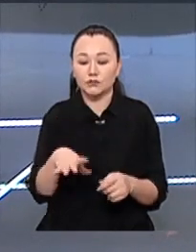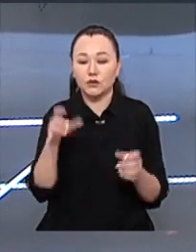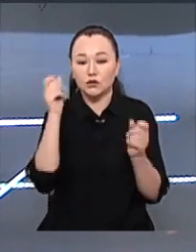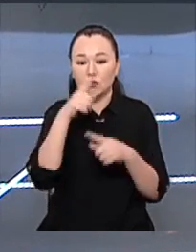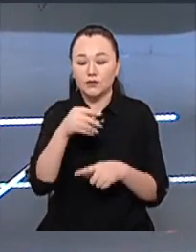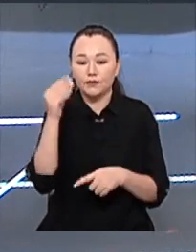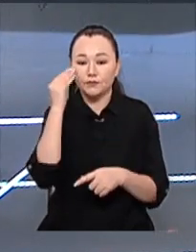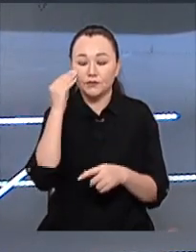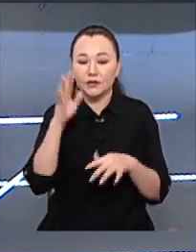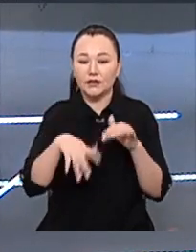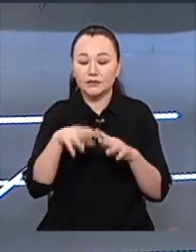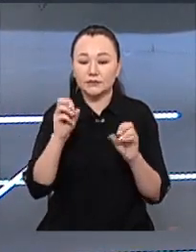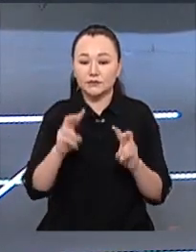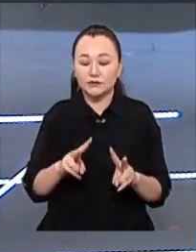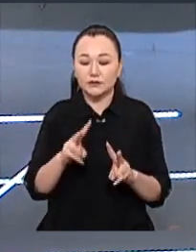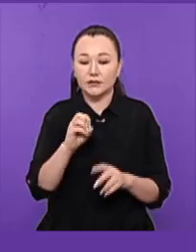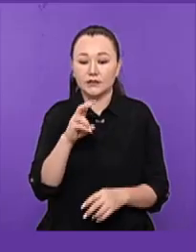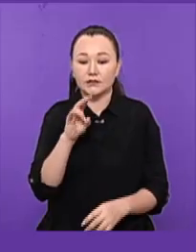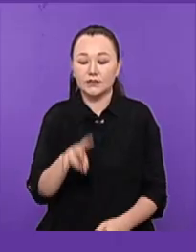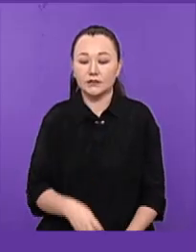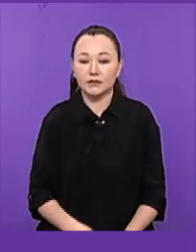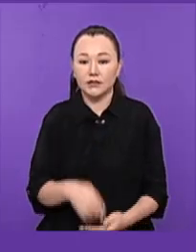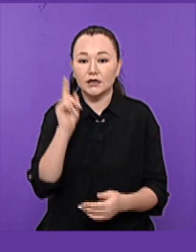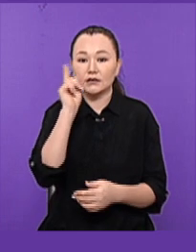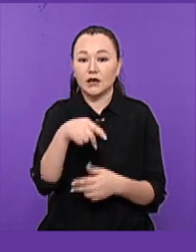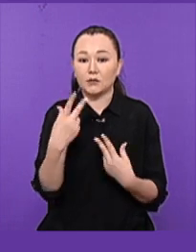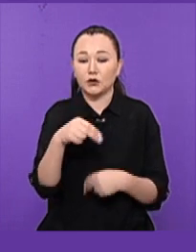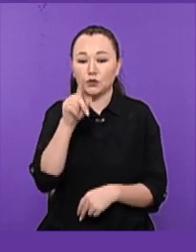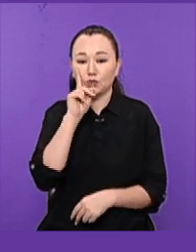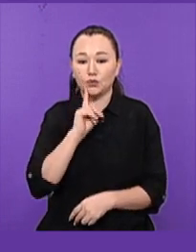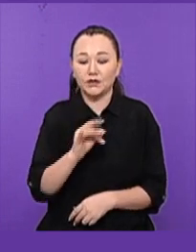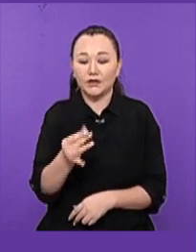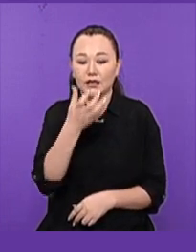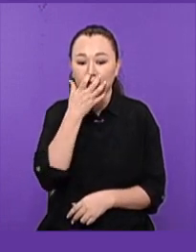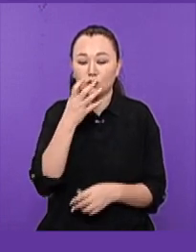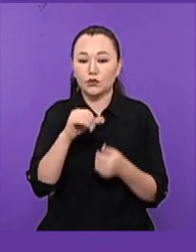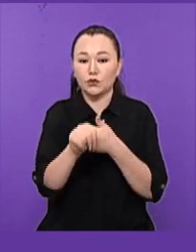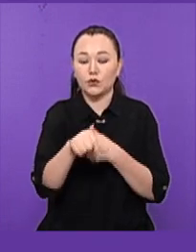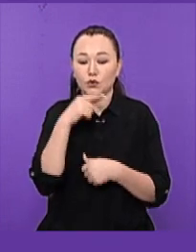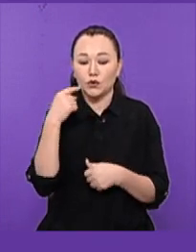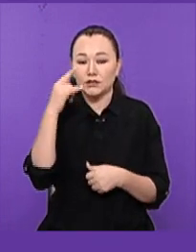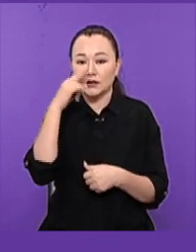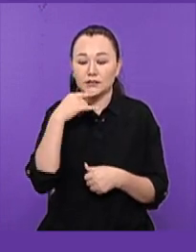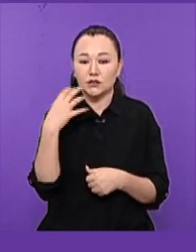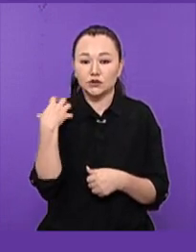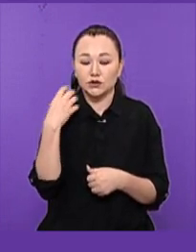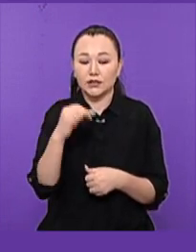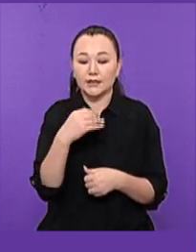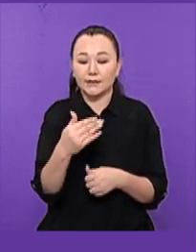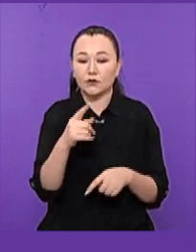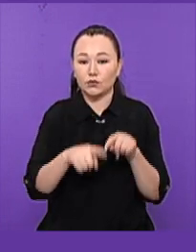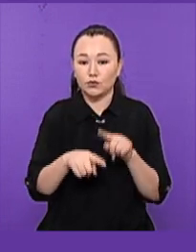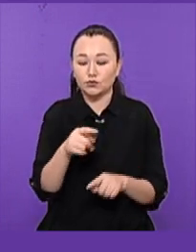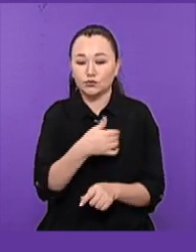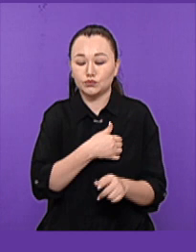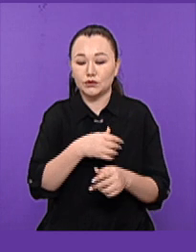экспертов выслушал еламан раимбеков там где уютно и тепло помимо России казахстанские чиновники и их родственники